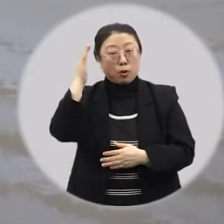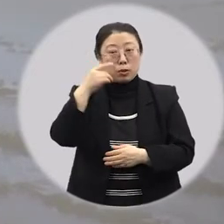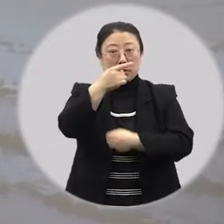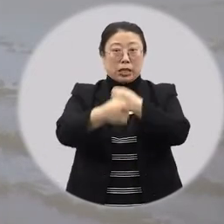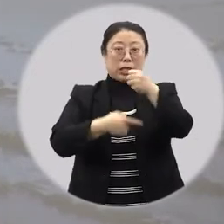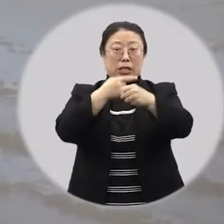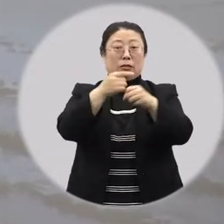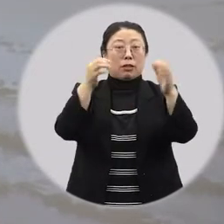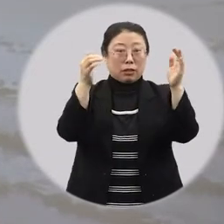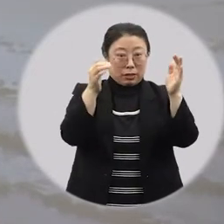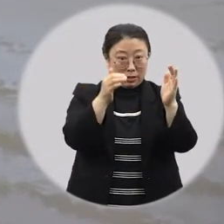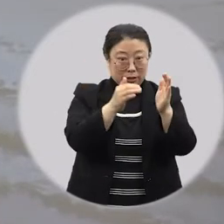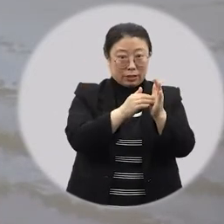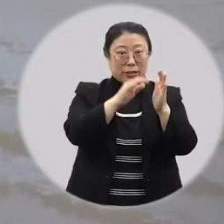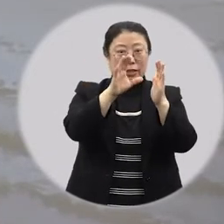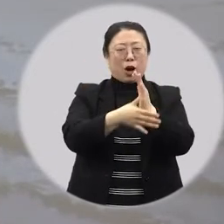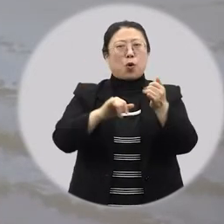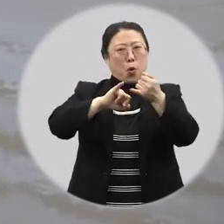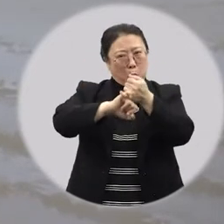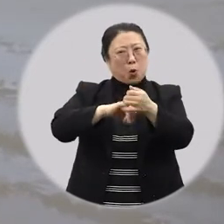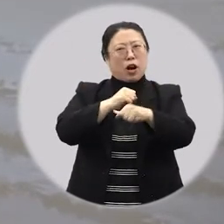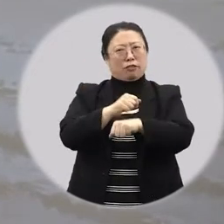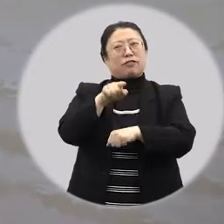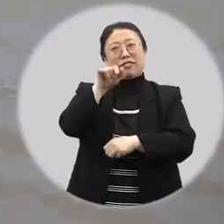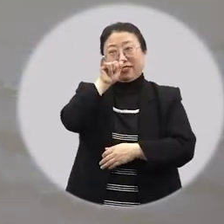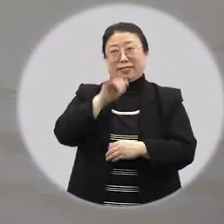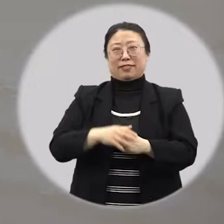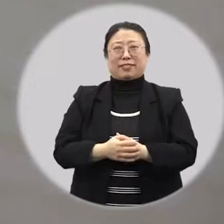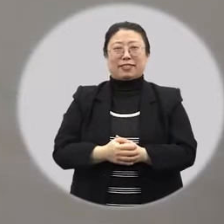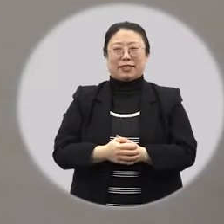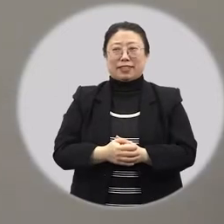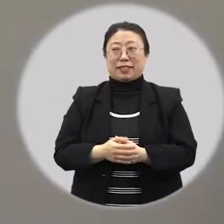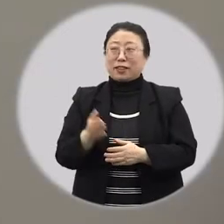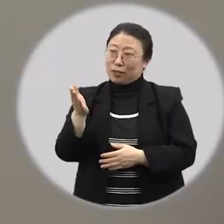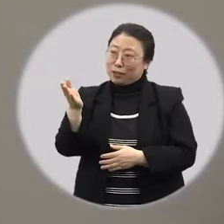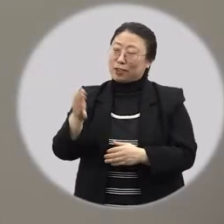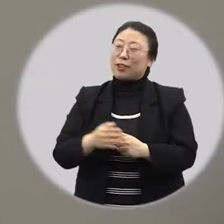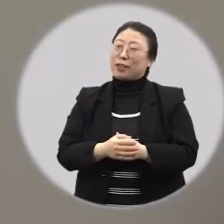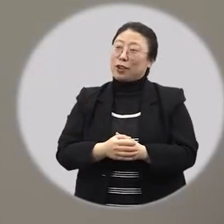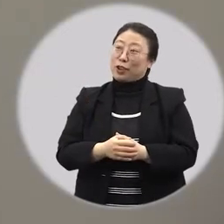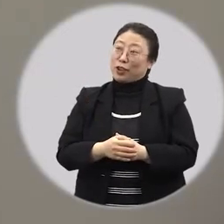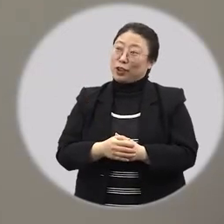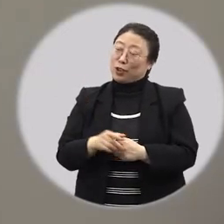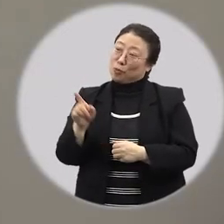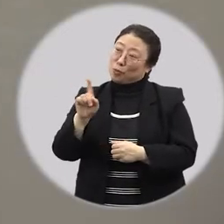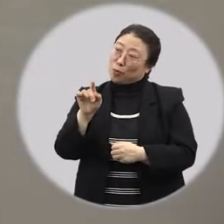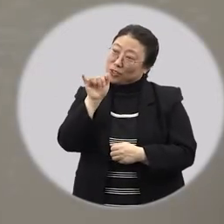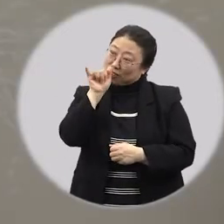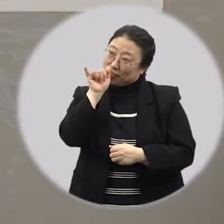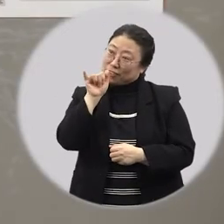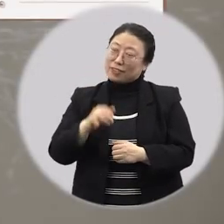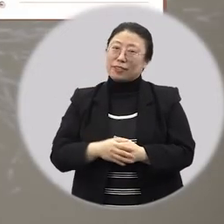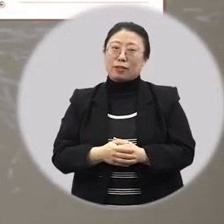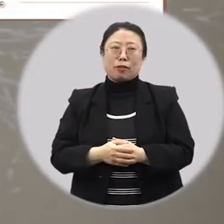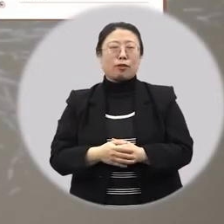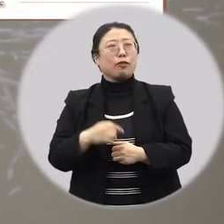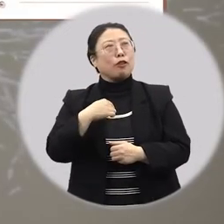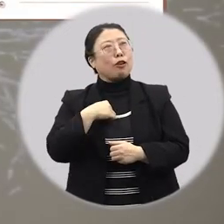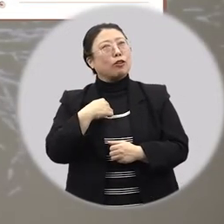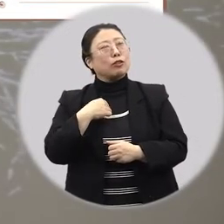요즘 우리도 하늘을 마무리하면서 꼭 하는 의뢰가 있는데 혹시 장생이에게도 그런게 있나요